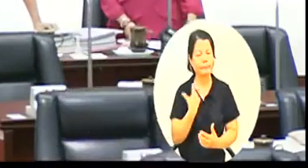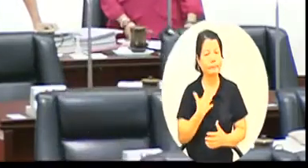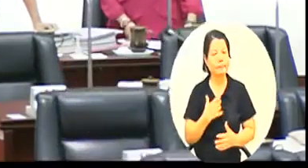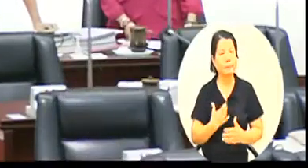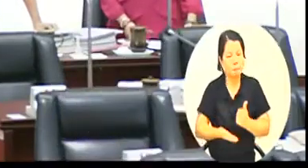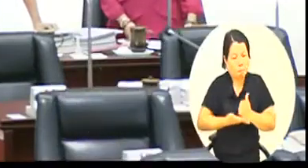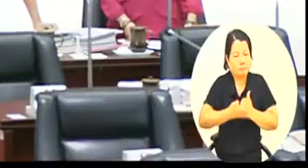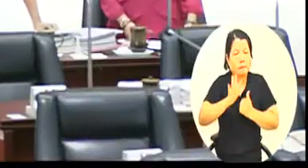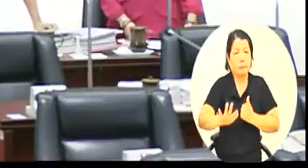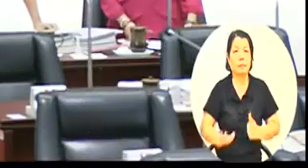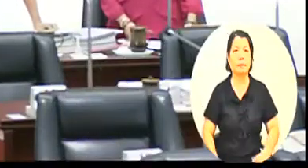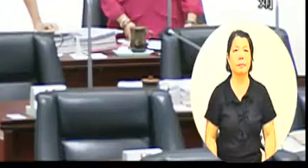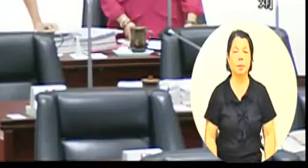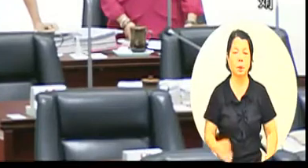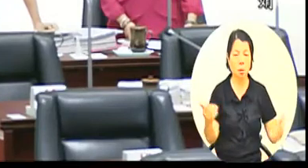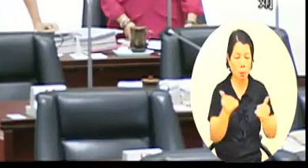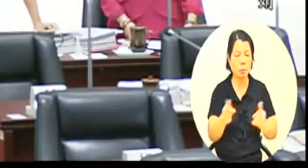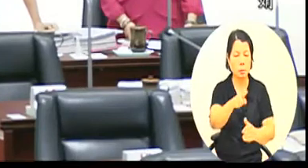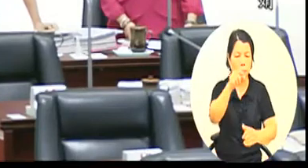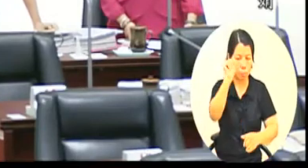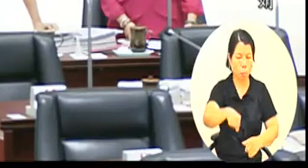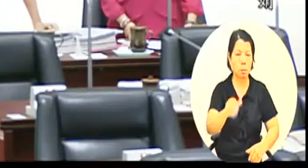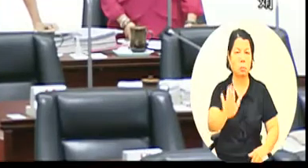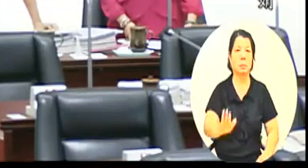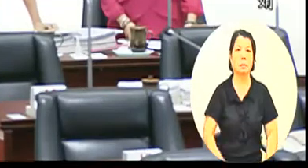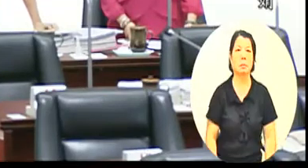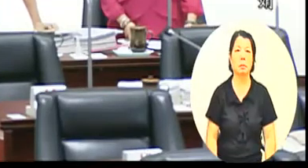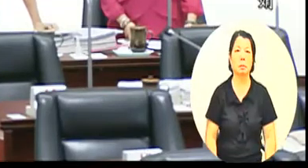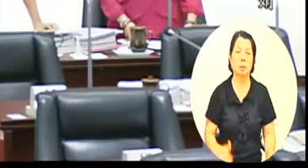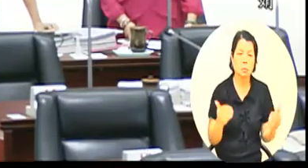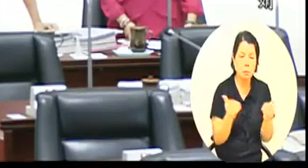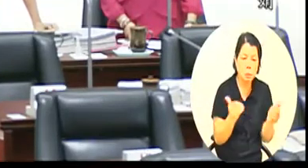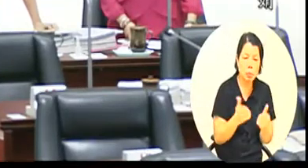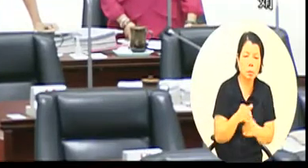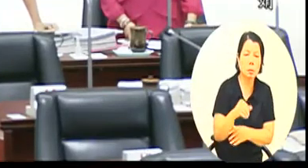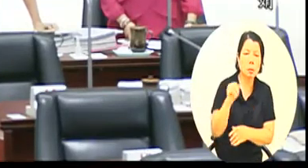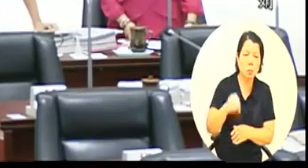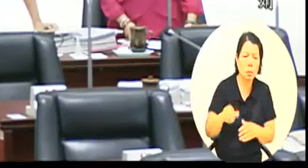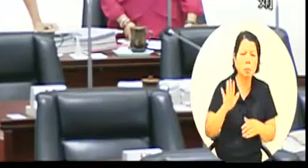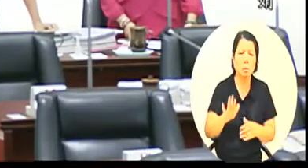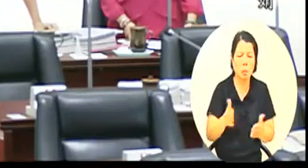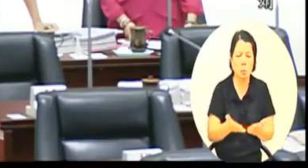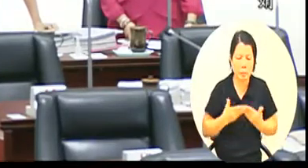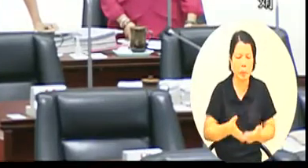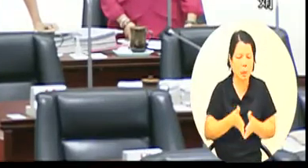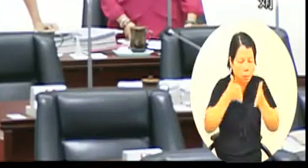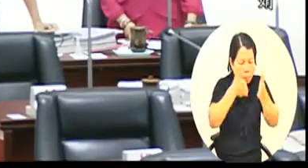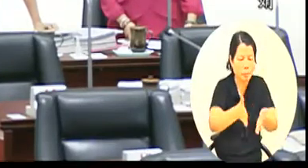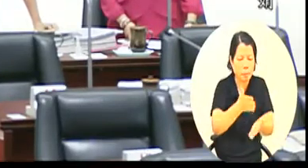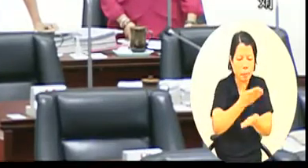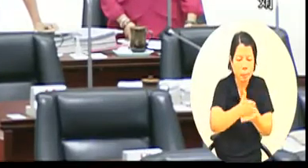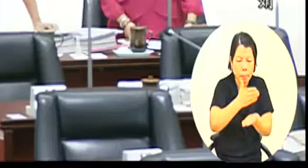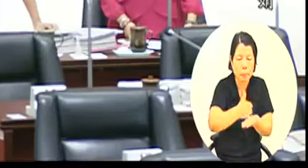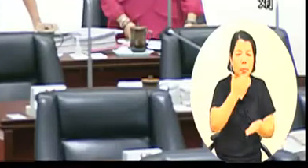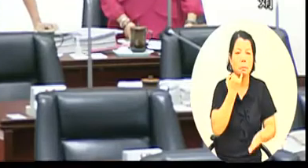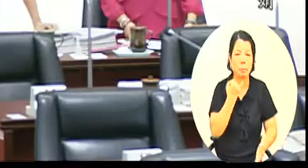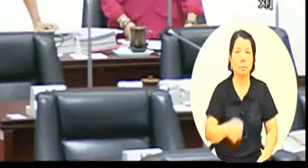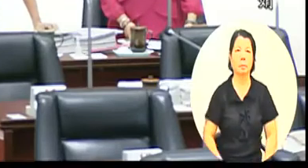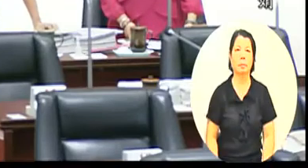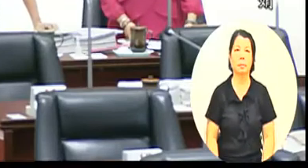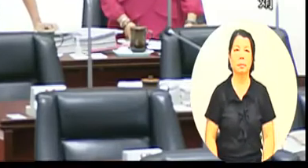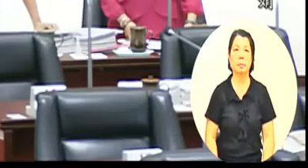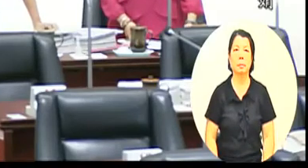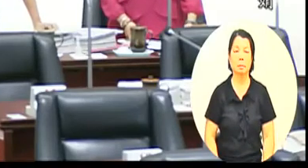承认这是一个问题，有承认问题我们才有办法朝向解决问题的方向来走啦。我相